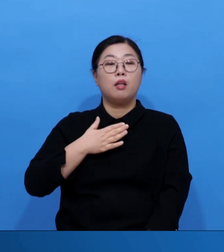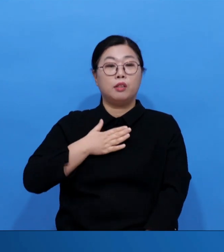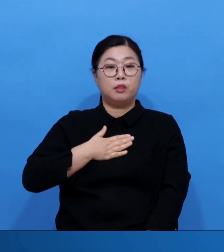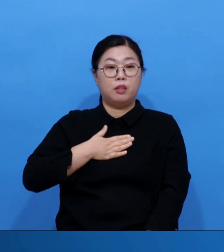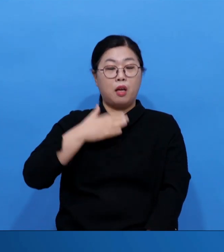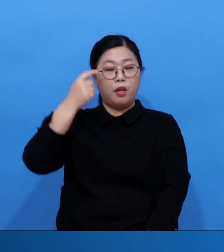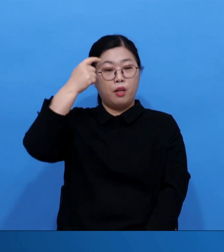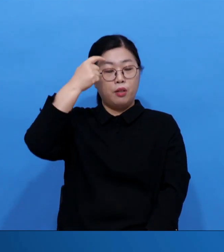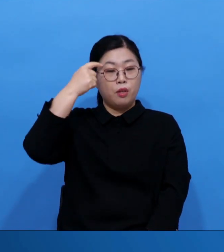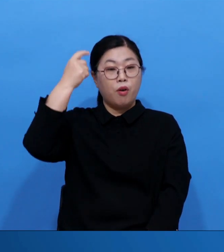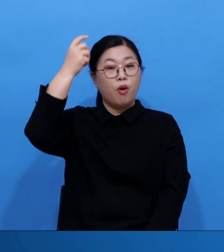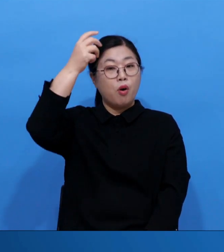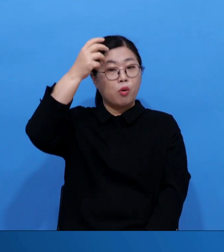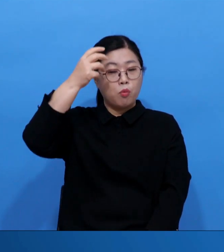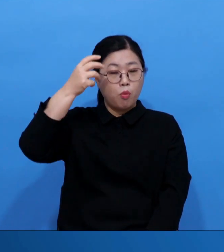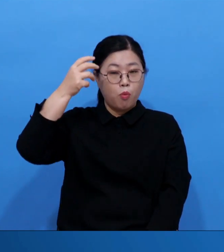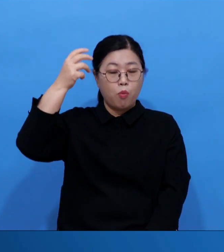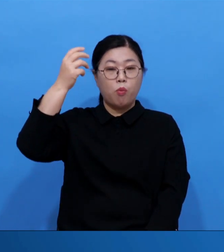내